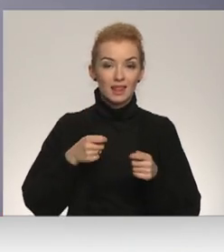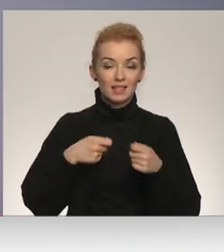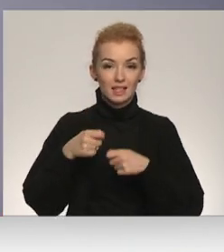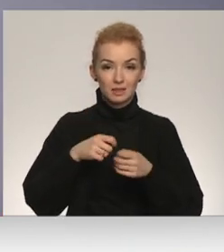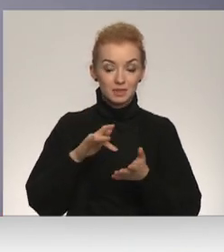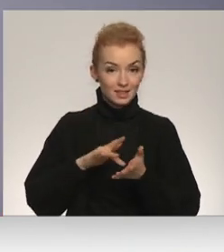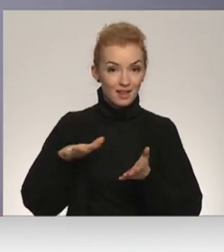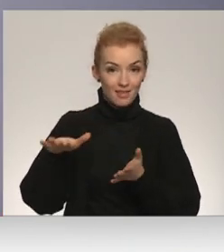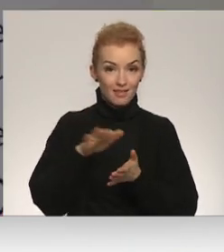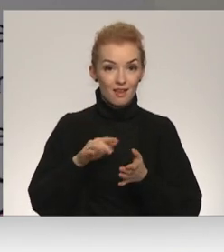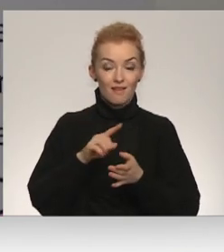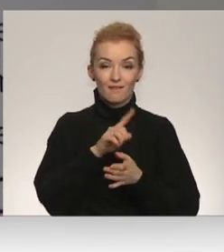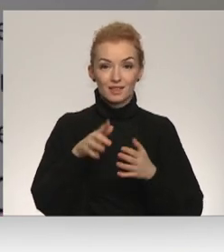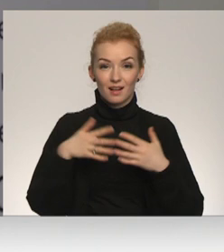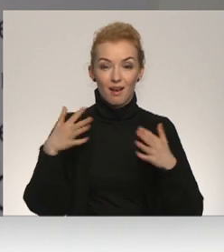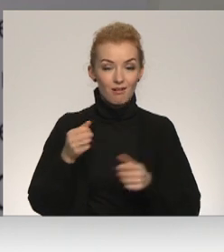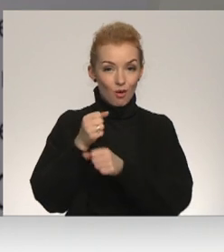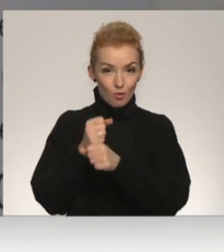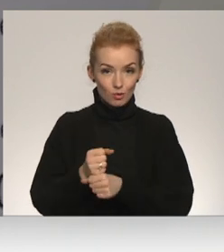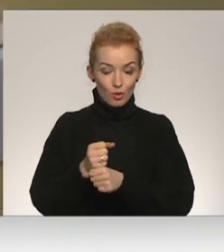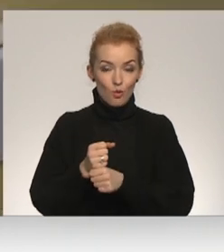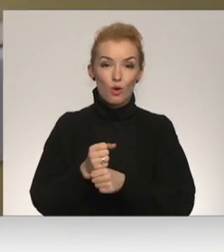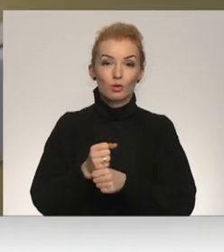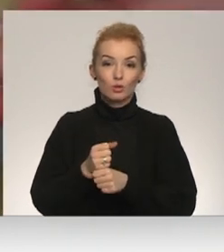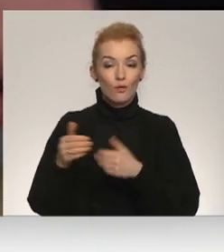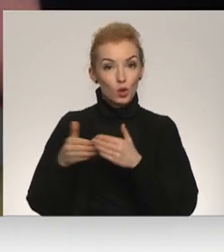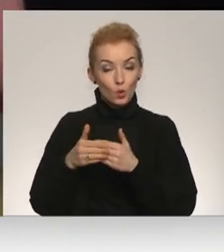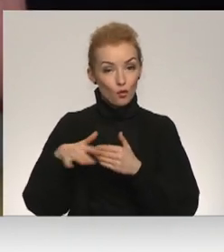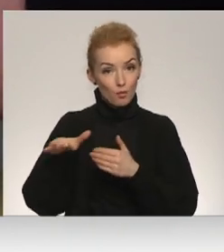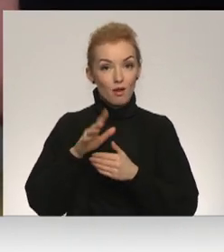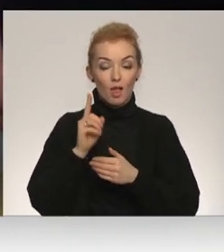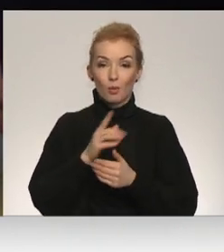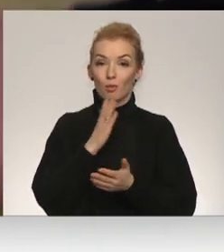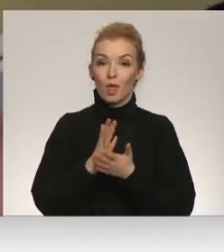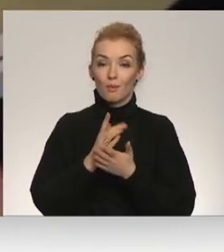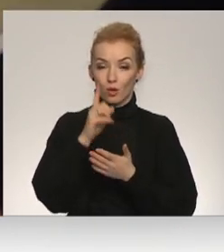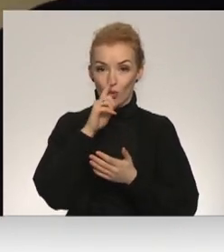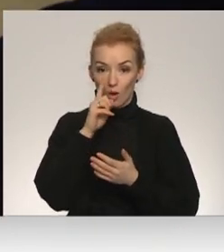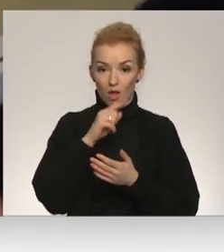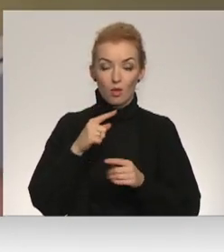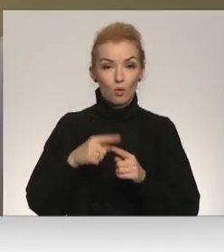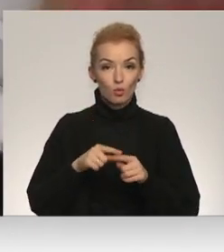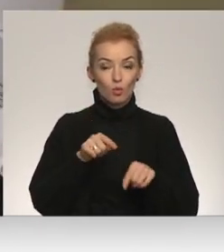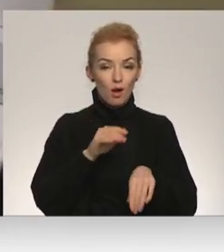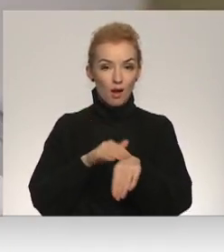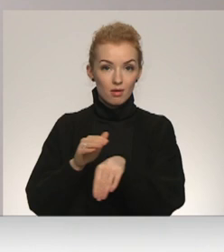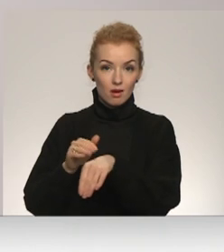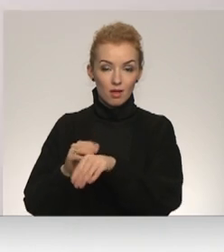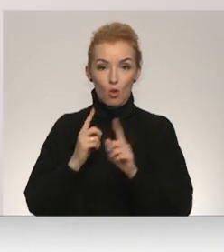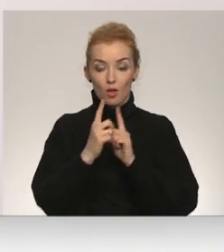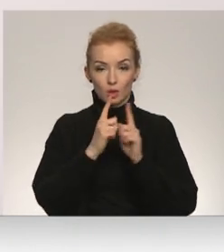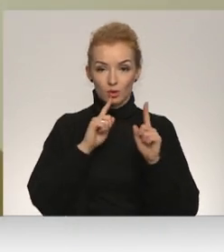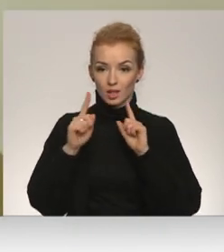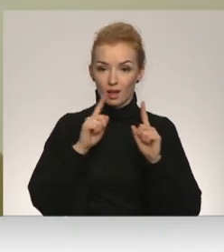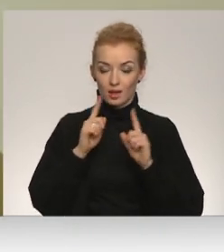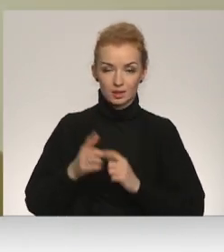centrā. Visās lielākajās autostās vai to tūmā jābūt pieejamai tualetei, atgādina autotransporta direkcija.